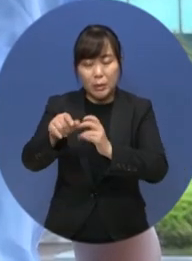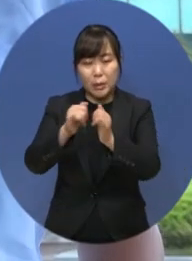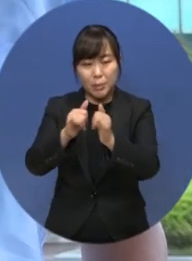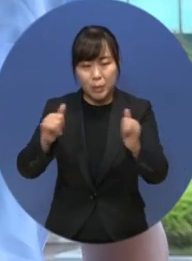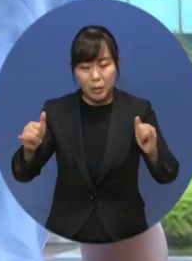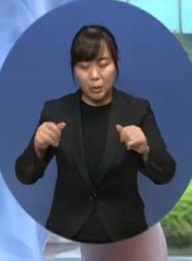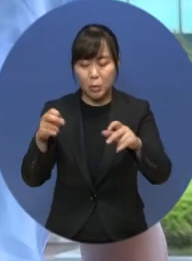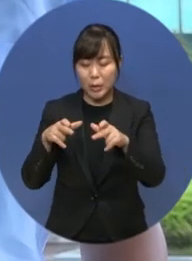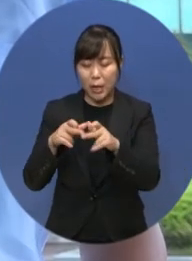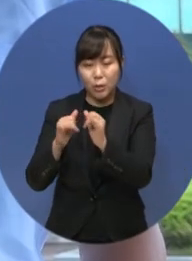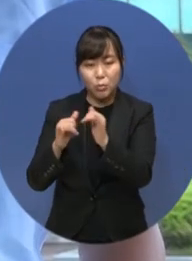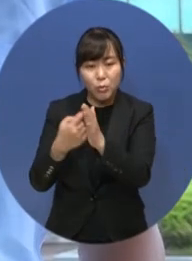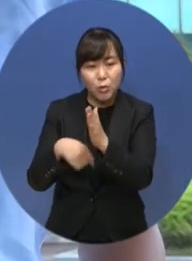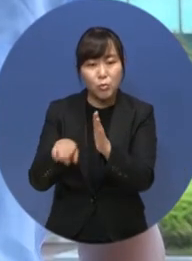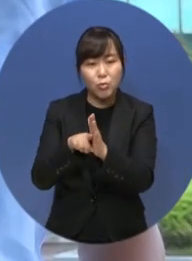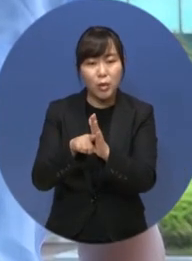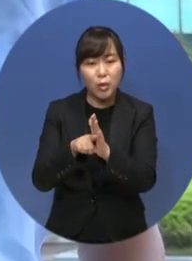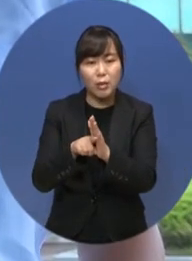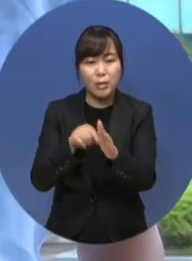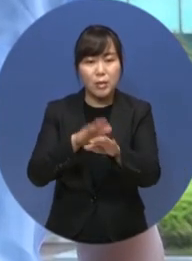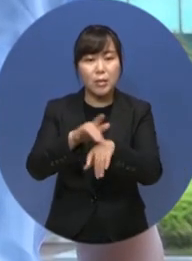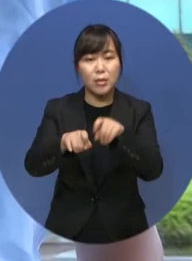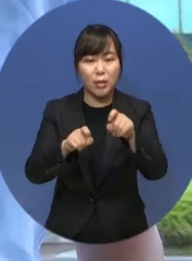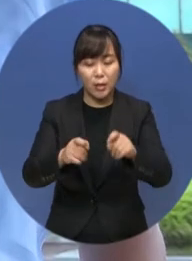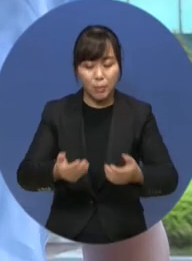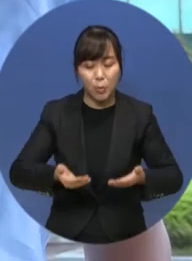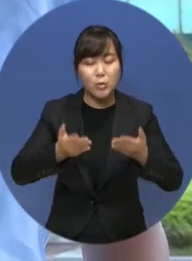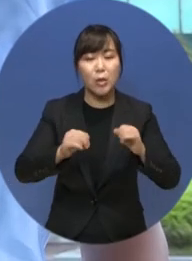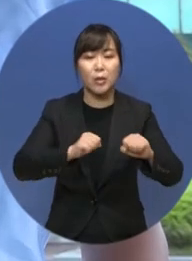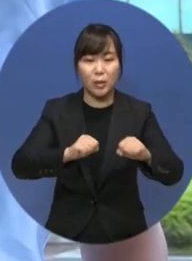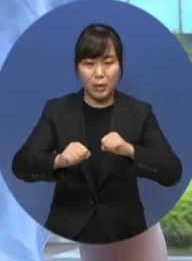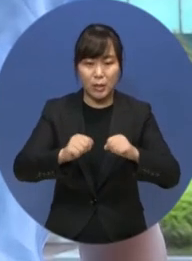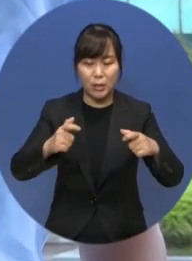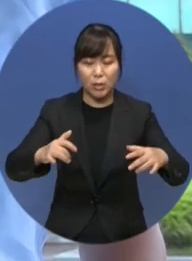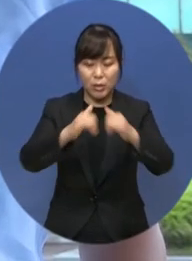위해 꾸준히 실천해온 재능기부 봉사활동이